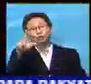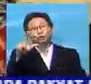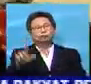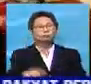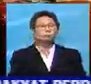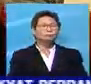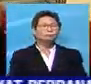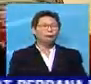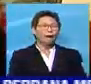Ahmad